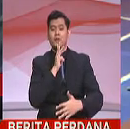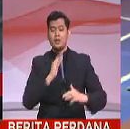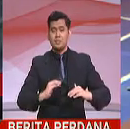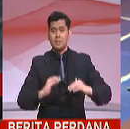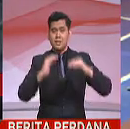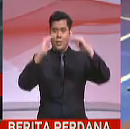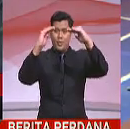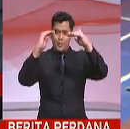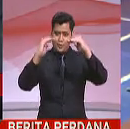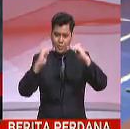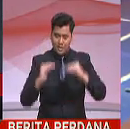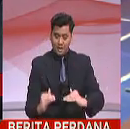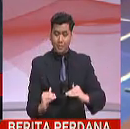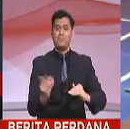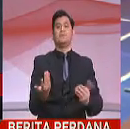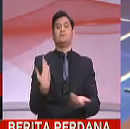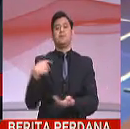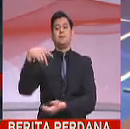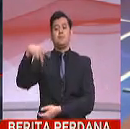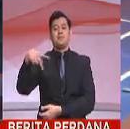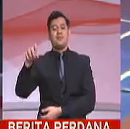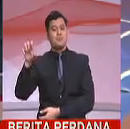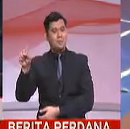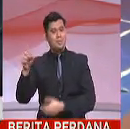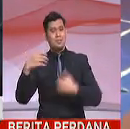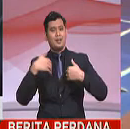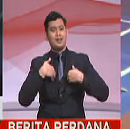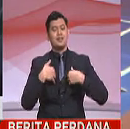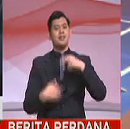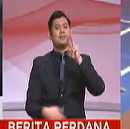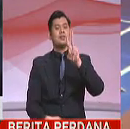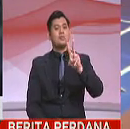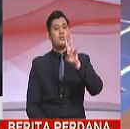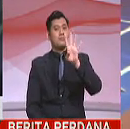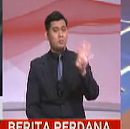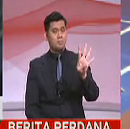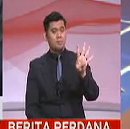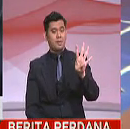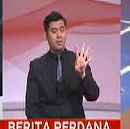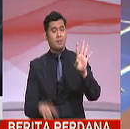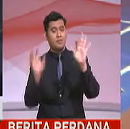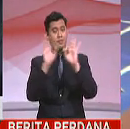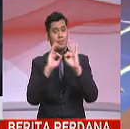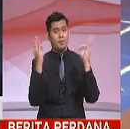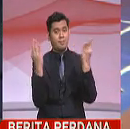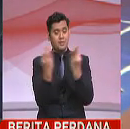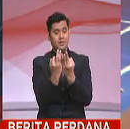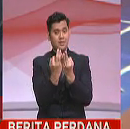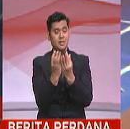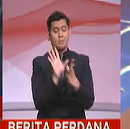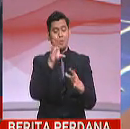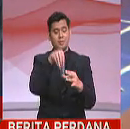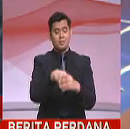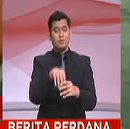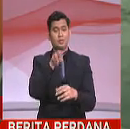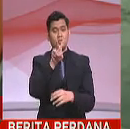Untuk penempatan di PPS itu, hanya 24 keluarga yang meliputi 24 buah rumah lah